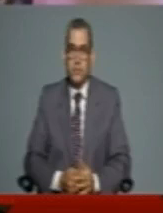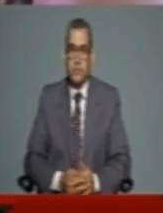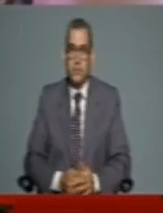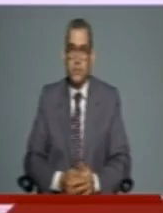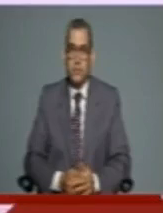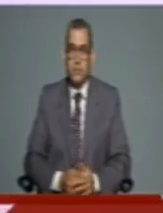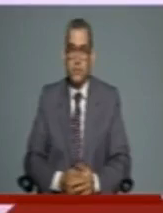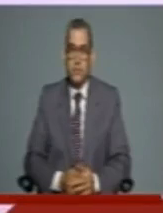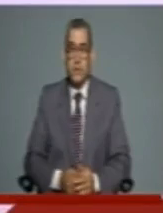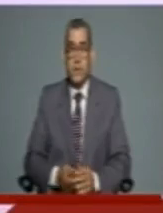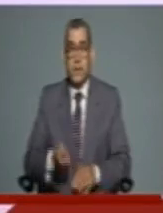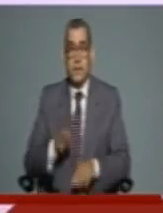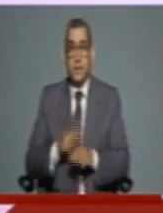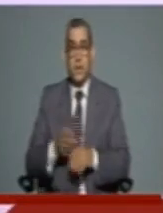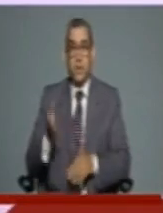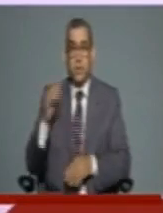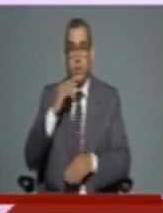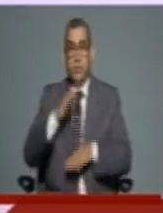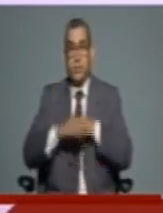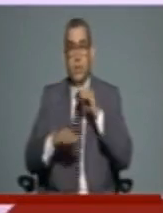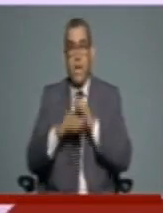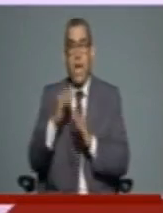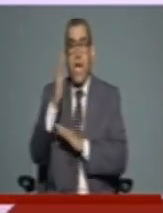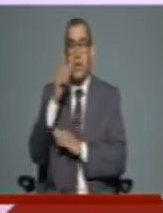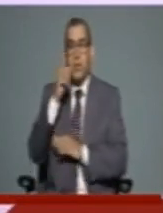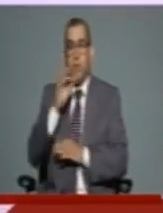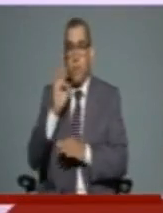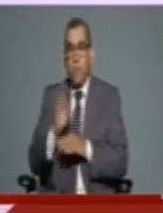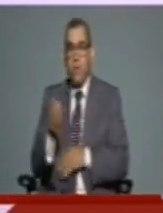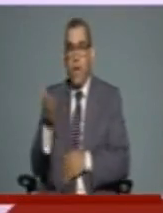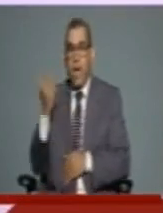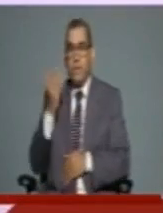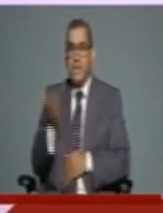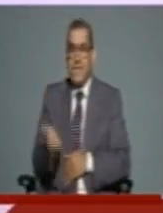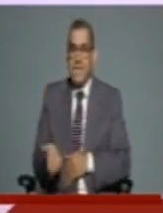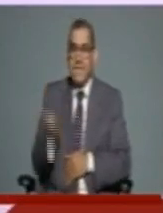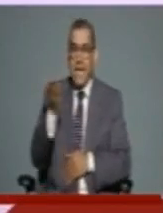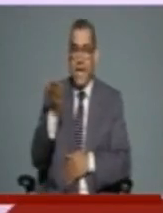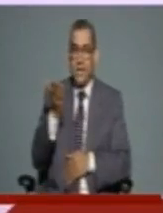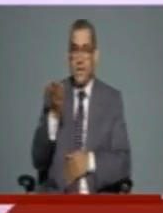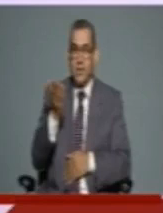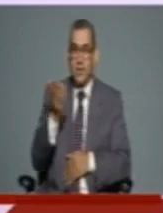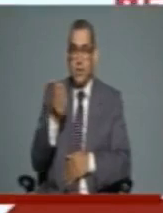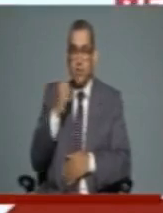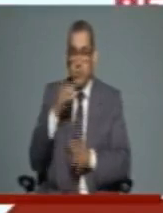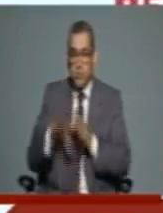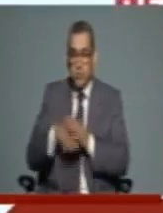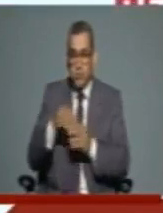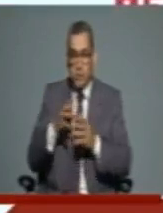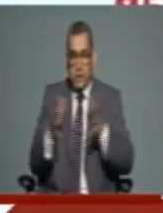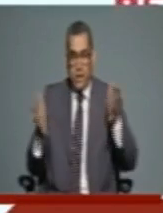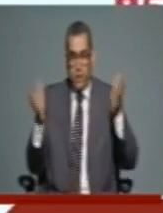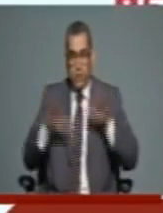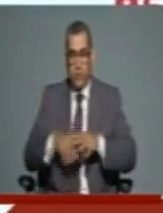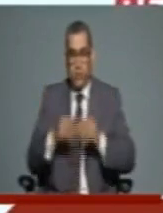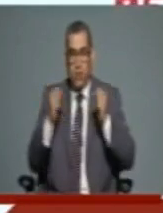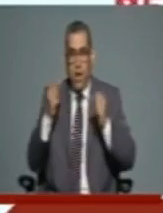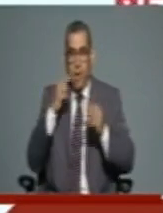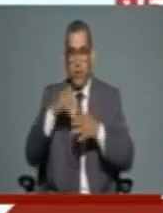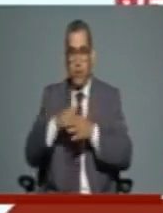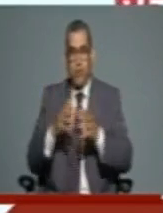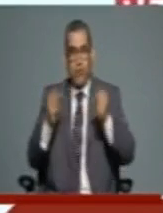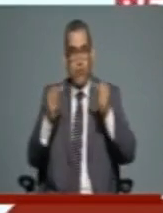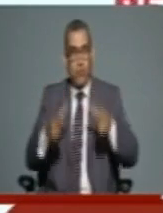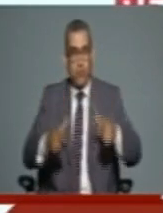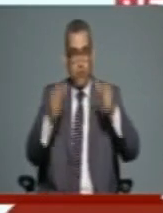بالإضافة للبنية الأساسية كان لابد من زيادة القدرات الإنتاجية. يعني احنا اتكلمنا في الصوامع كبنية